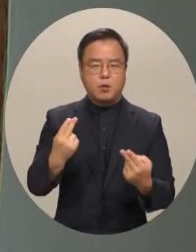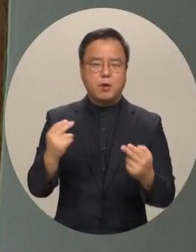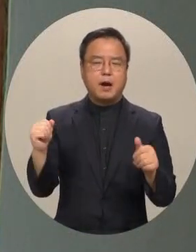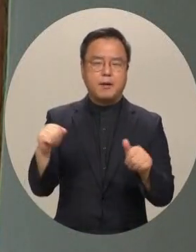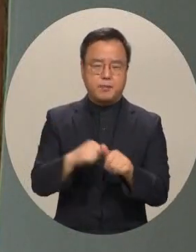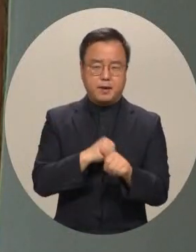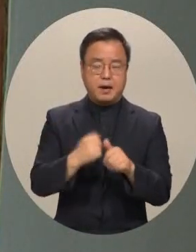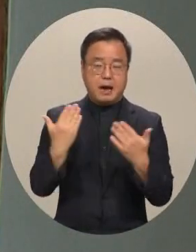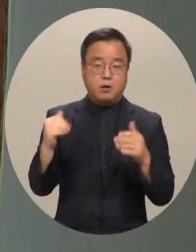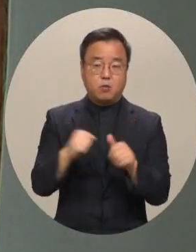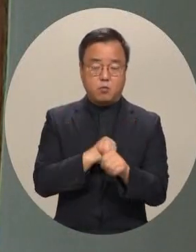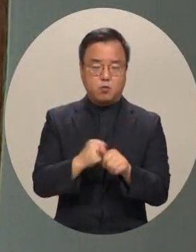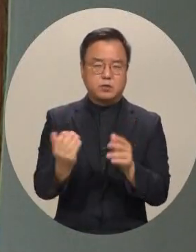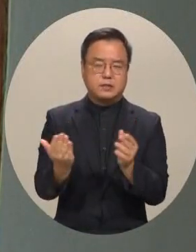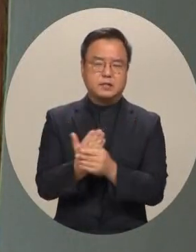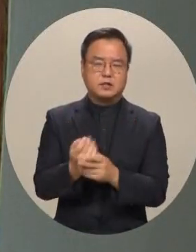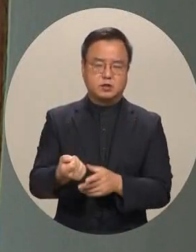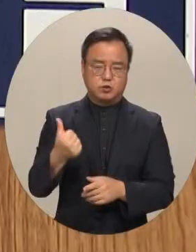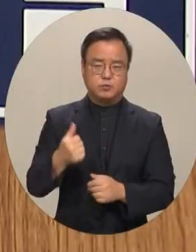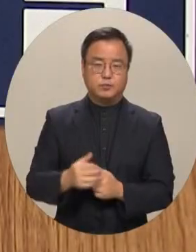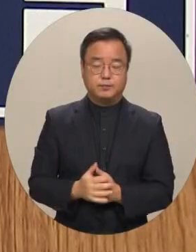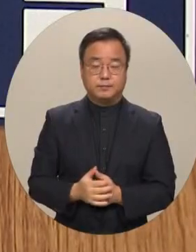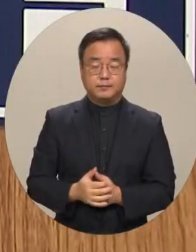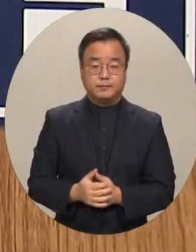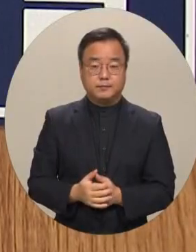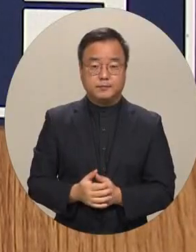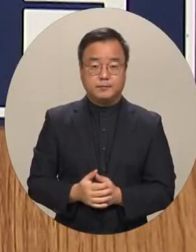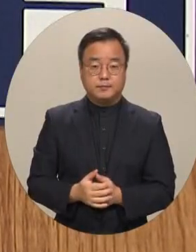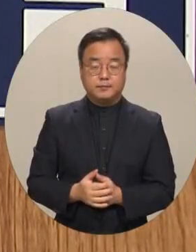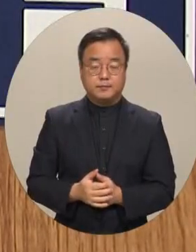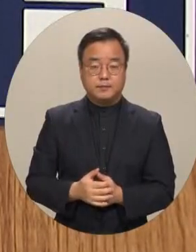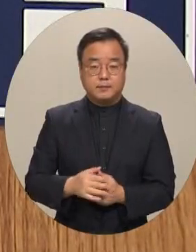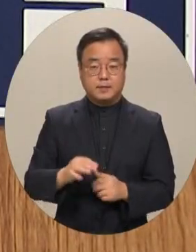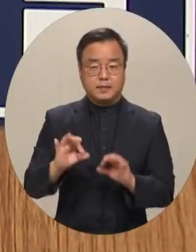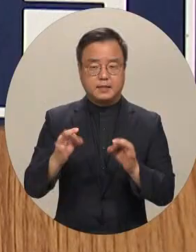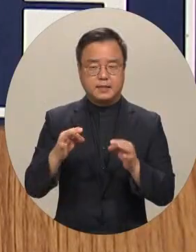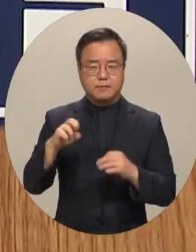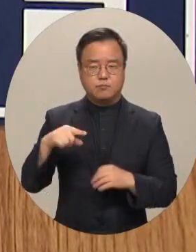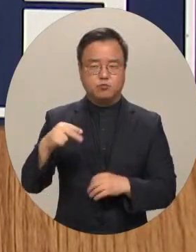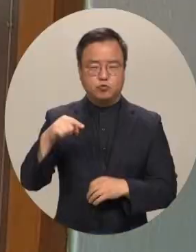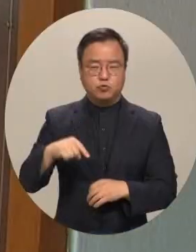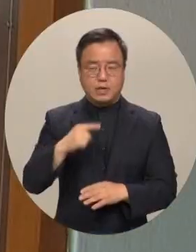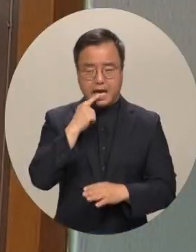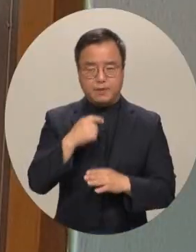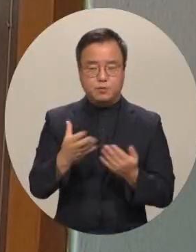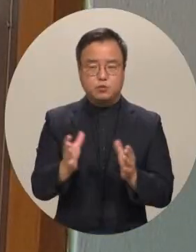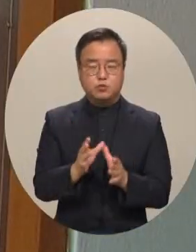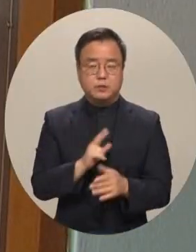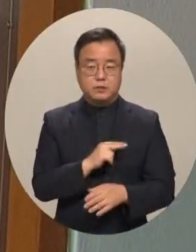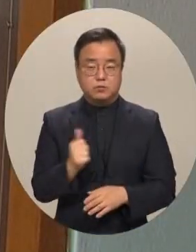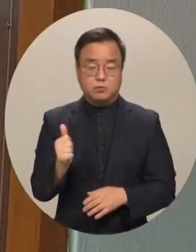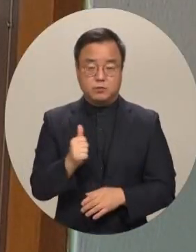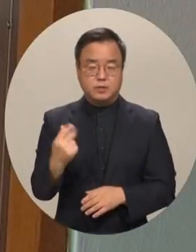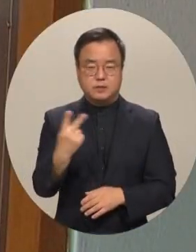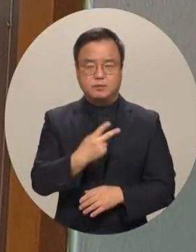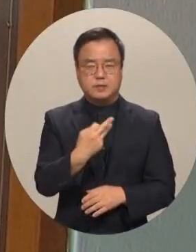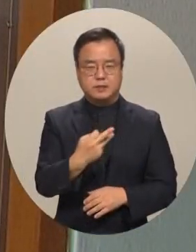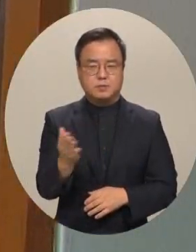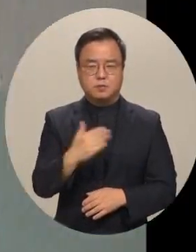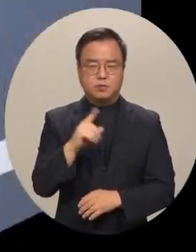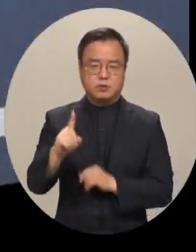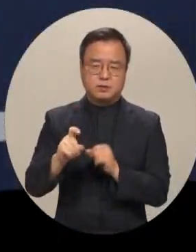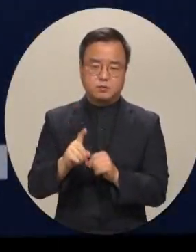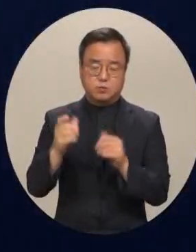발생한 것으로 나타났습니다 더불어민주당 김문수 국회의원이 지난 2013년부터 11년 동안 학생